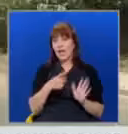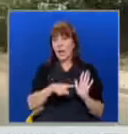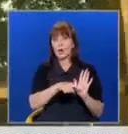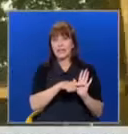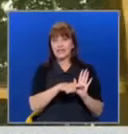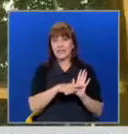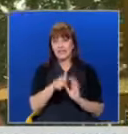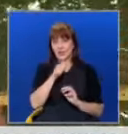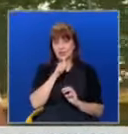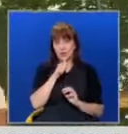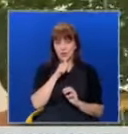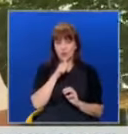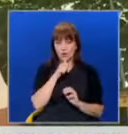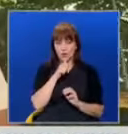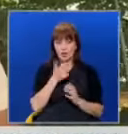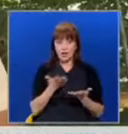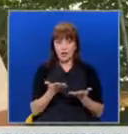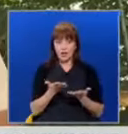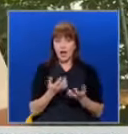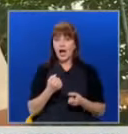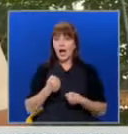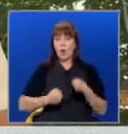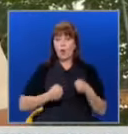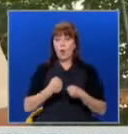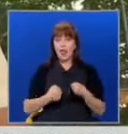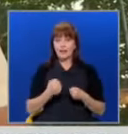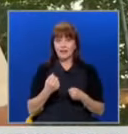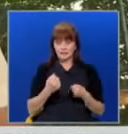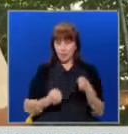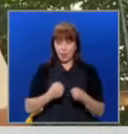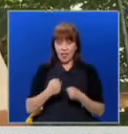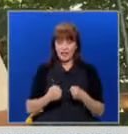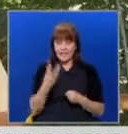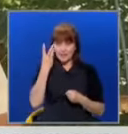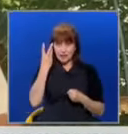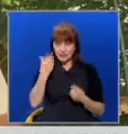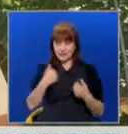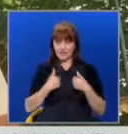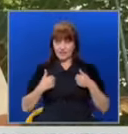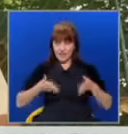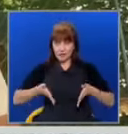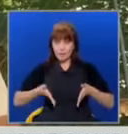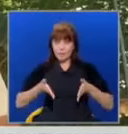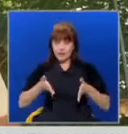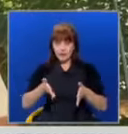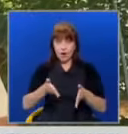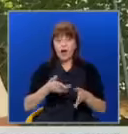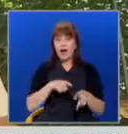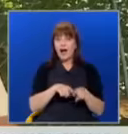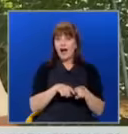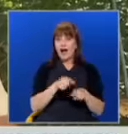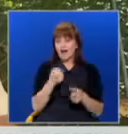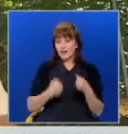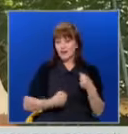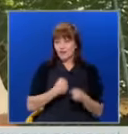отрицателна. И също с лекото кола 3 пъти влиза в нашето платно и оставаше 1 метър разстояние, колегата избегна челния удар,